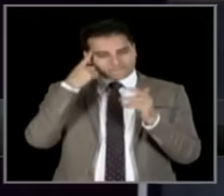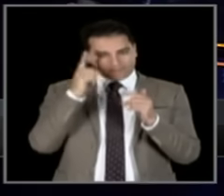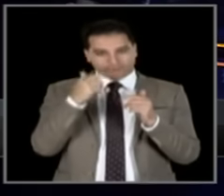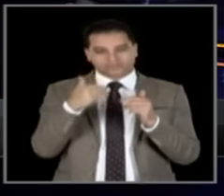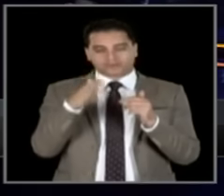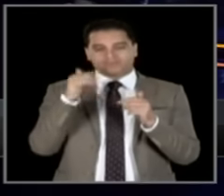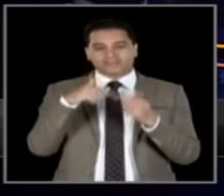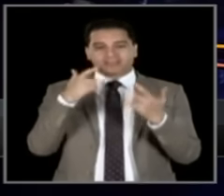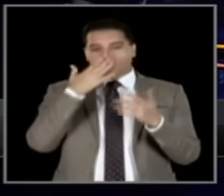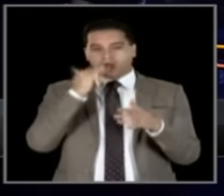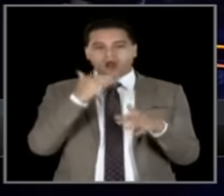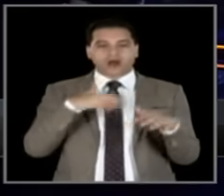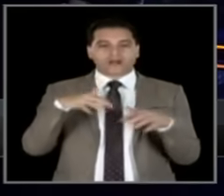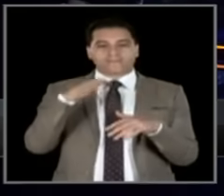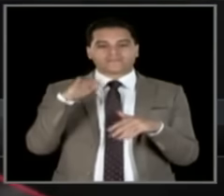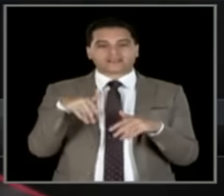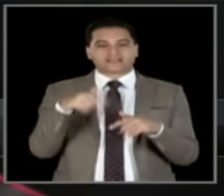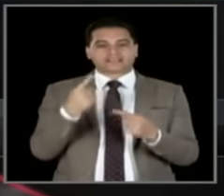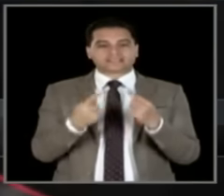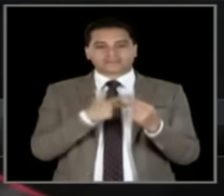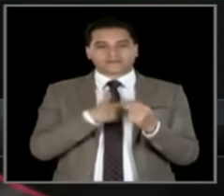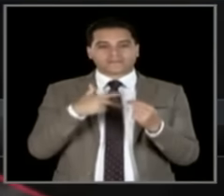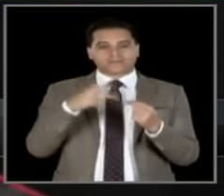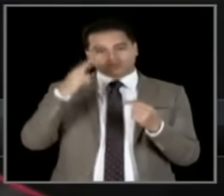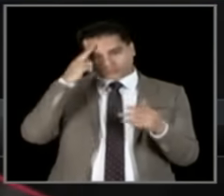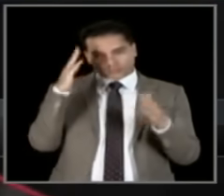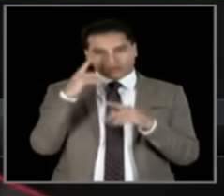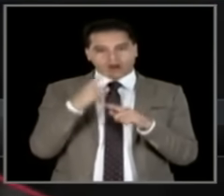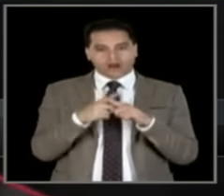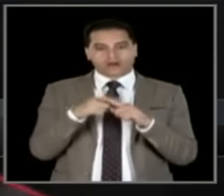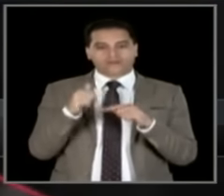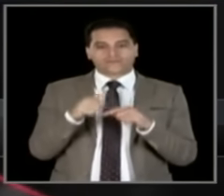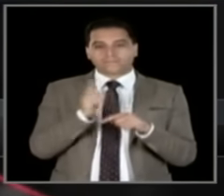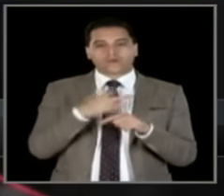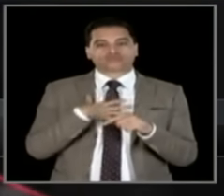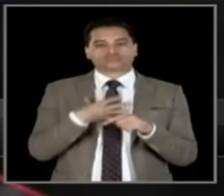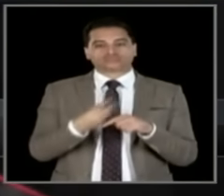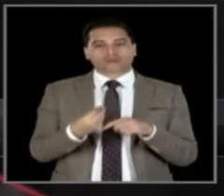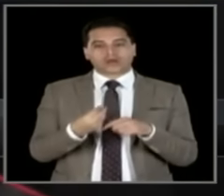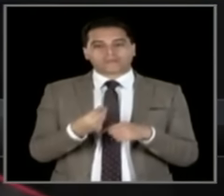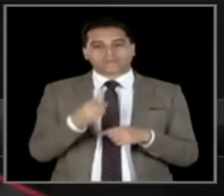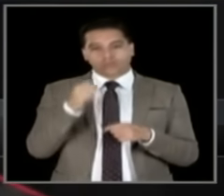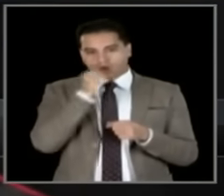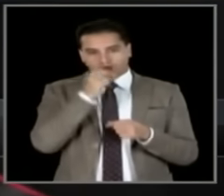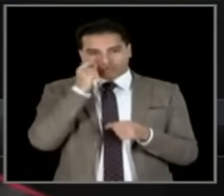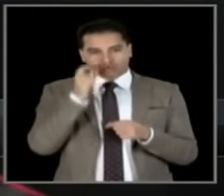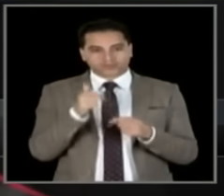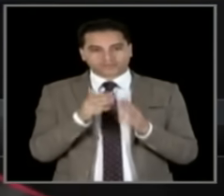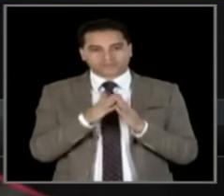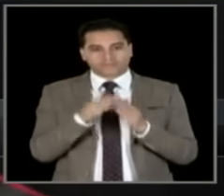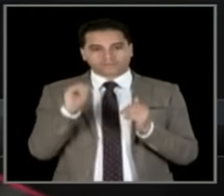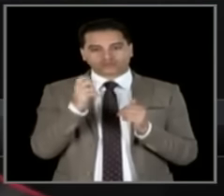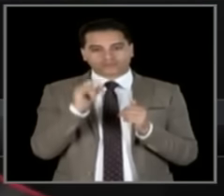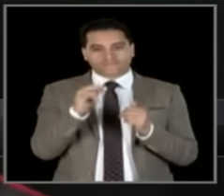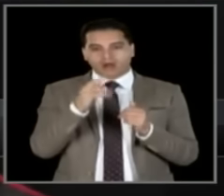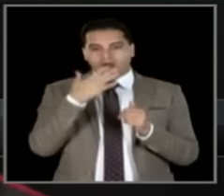دولة خليجية تقع جزيرة المحرق؟ السعودية. غلط. ملهمش في الطيبة أغنية المطرب مصري، فمن هو؟ مصطفى